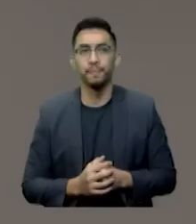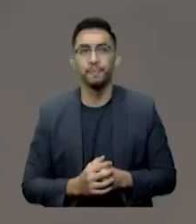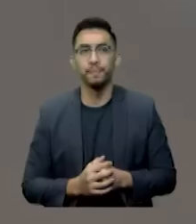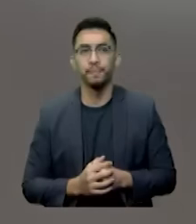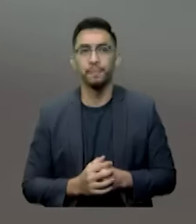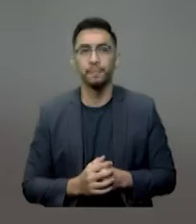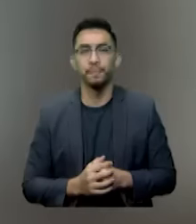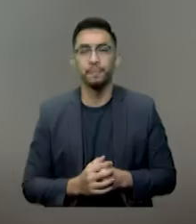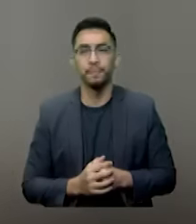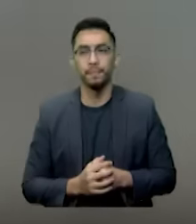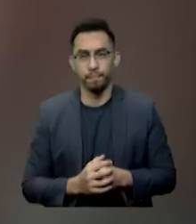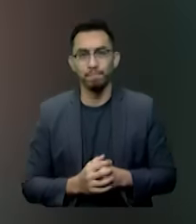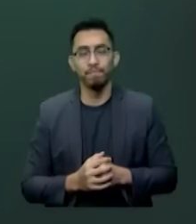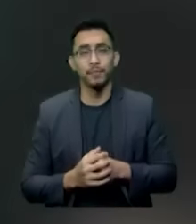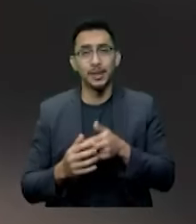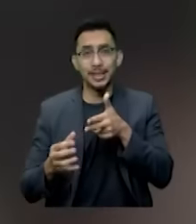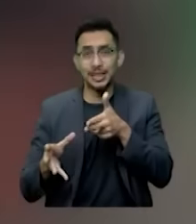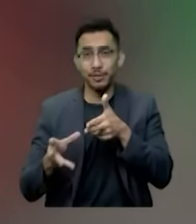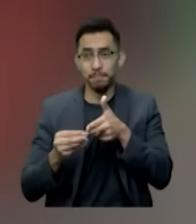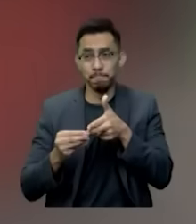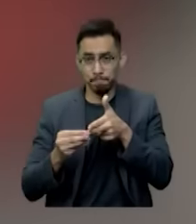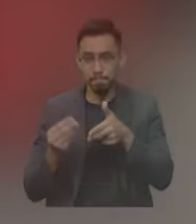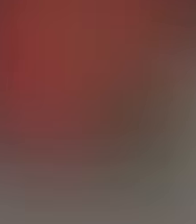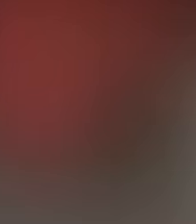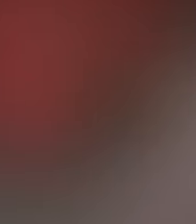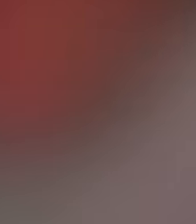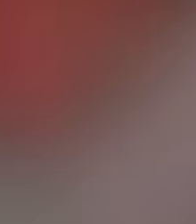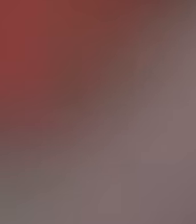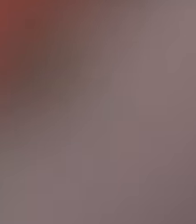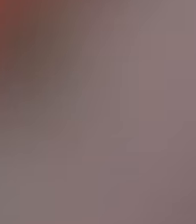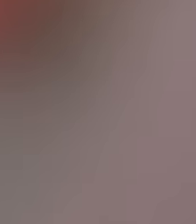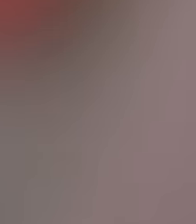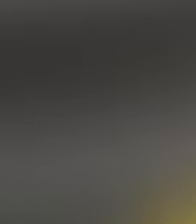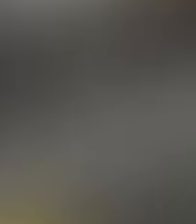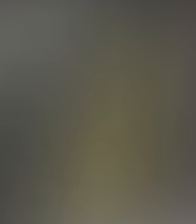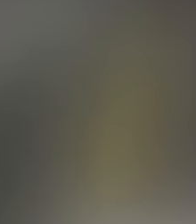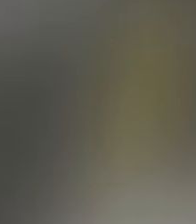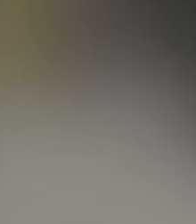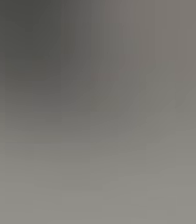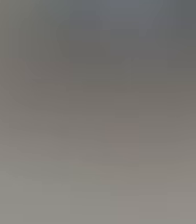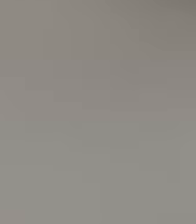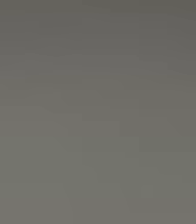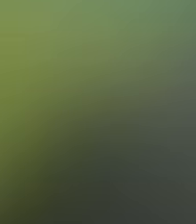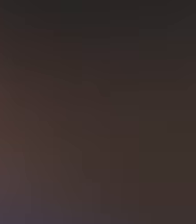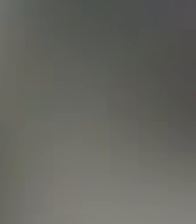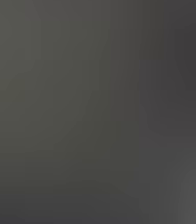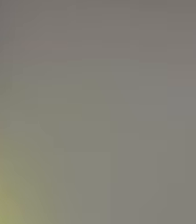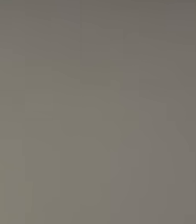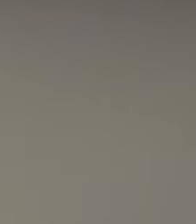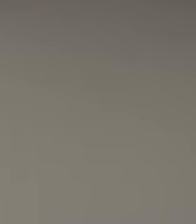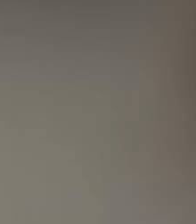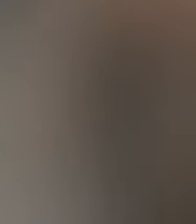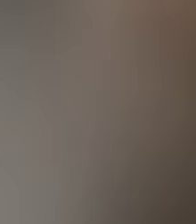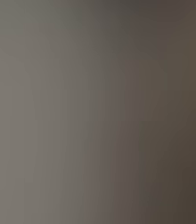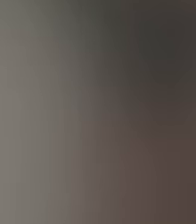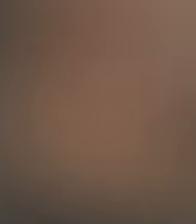Dalam rekaman video amatir, petugas memindahkan kontainer yang jatuh berantakan dan menimpa seorang sopir truk trailer di depo kontainer Jalan Teluk Bayur,